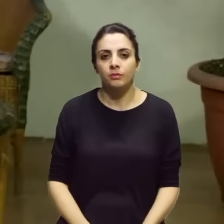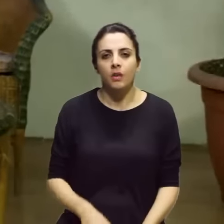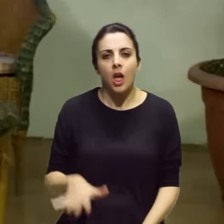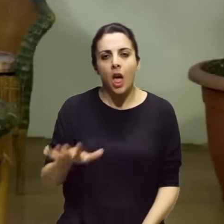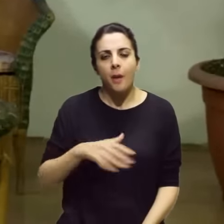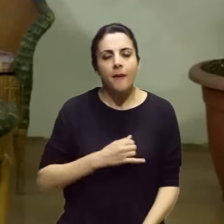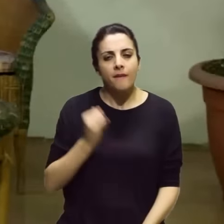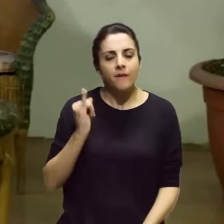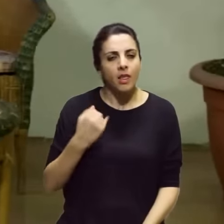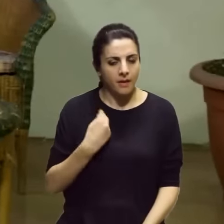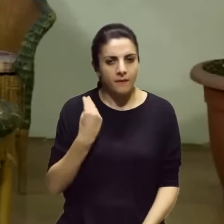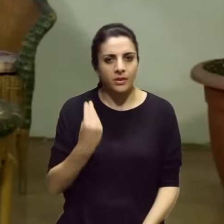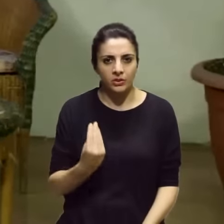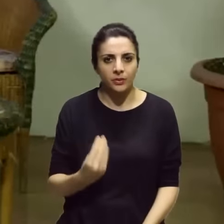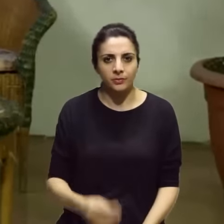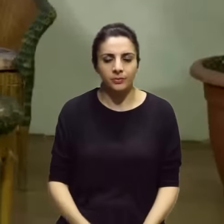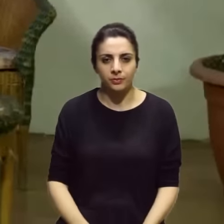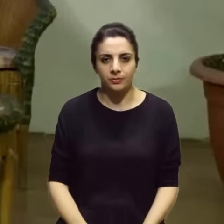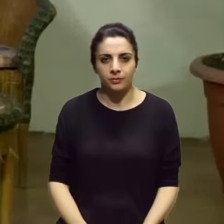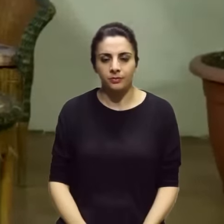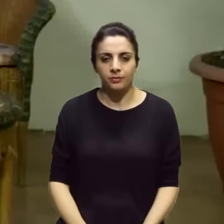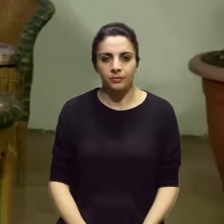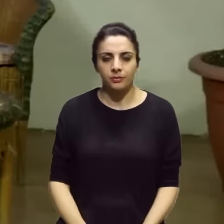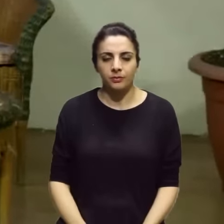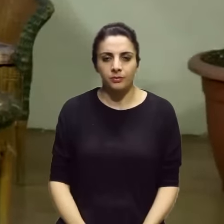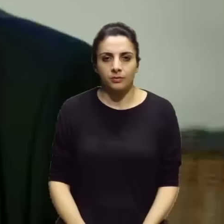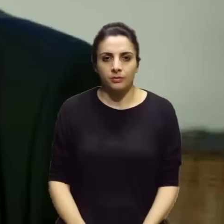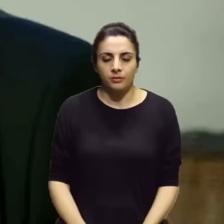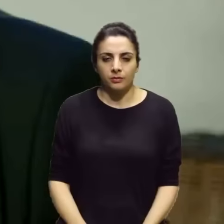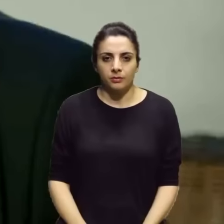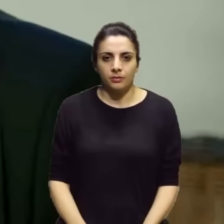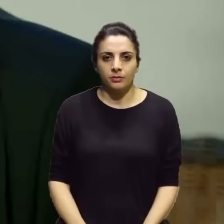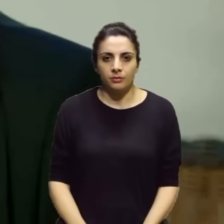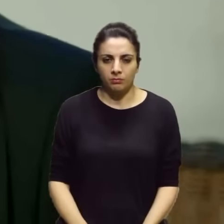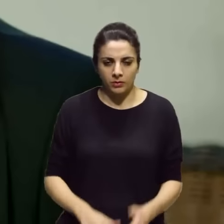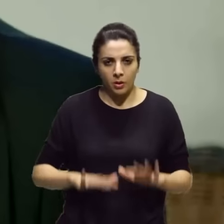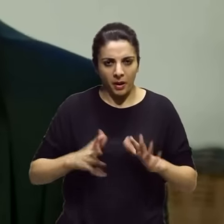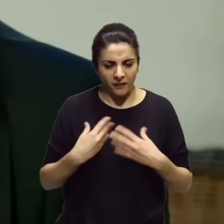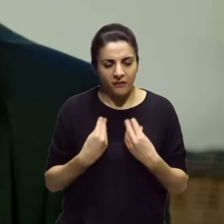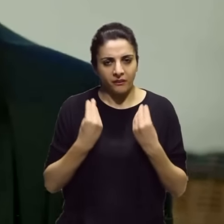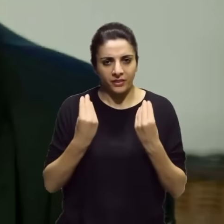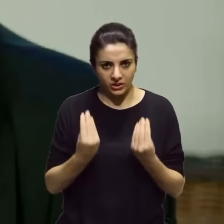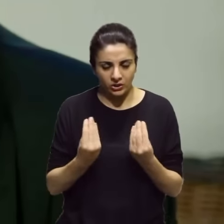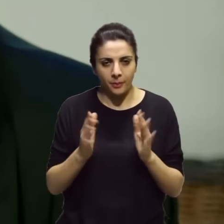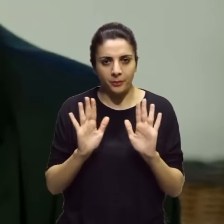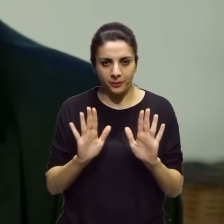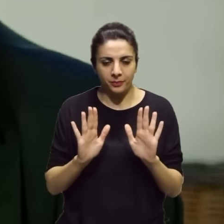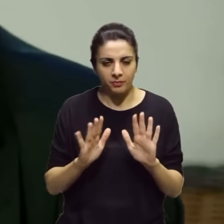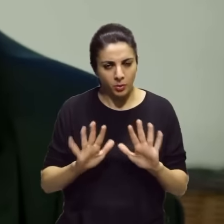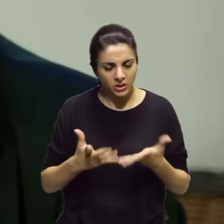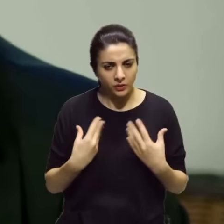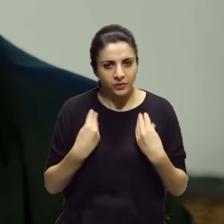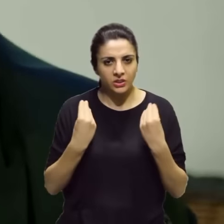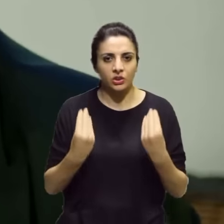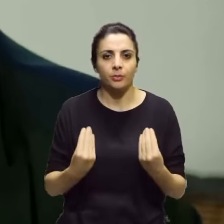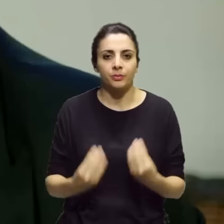Hepinizi mahvedeceğim. Dosyayı masaya çarptı, hızla tesbihini çekiyor. Mahvedeceğim ulan sizi.